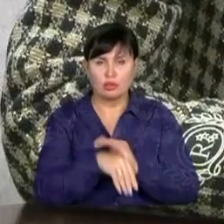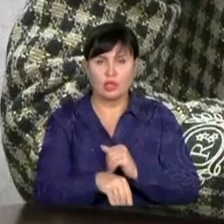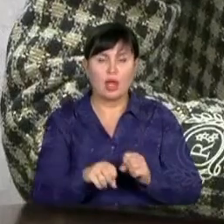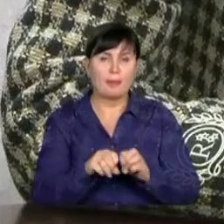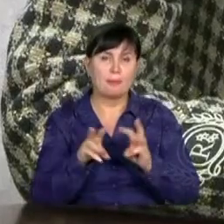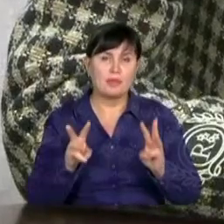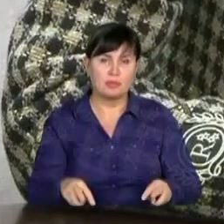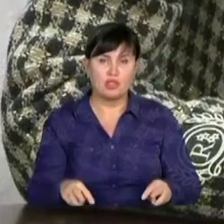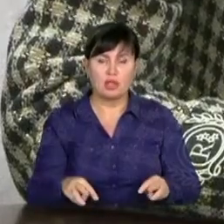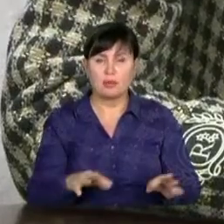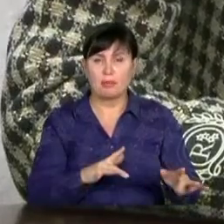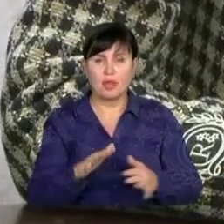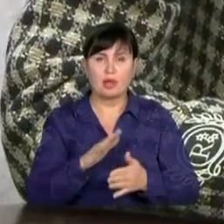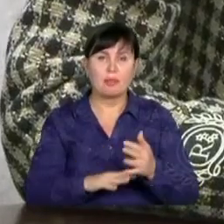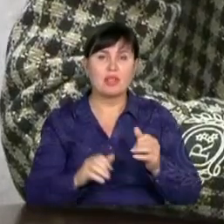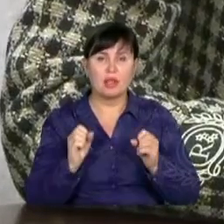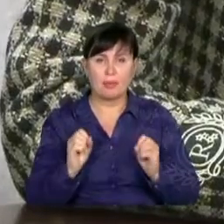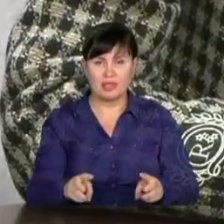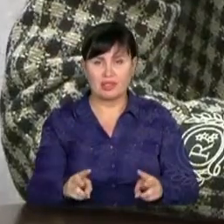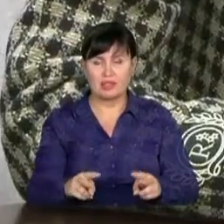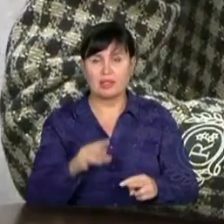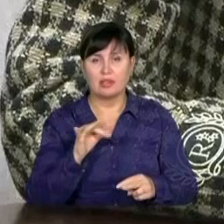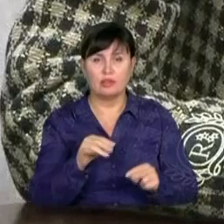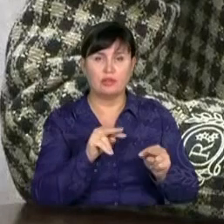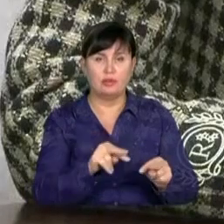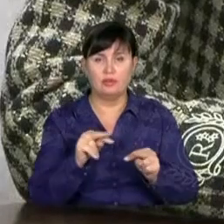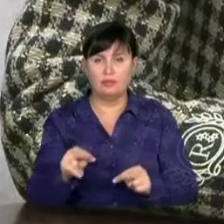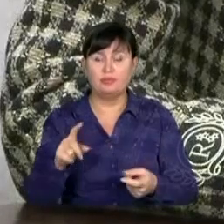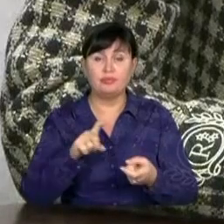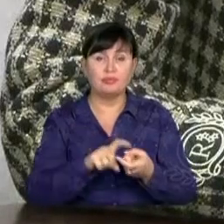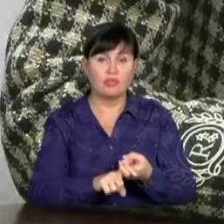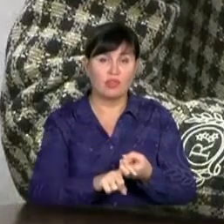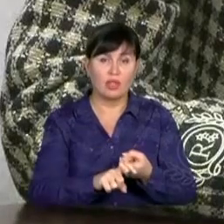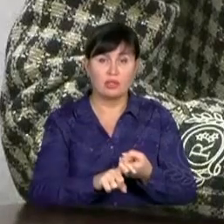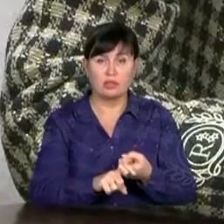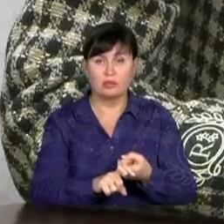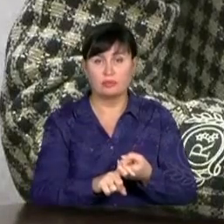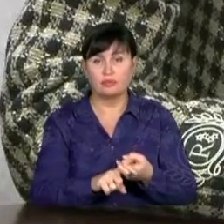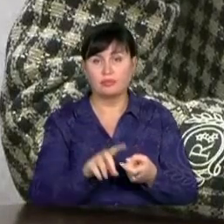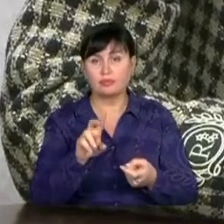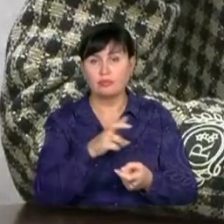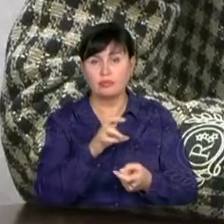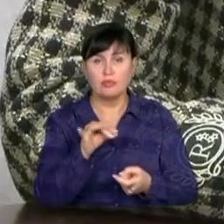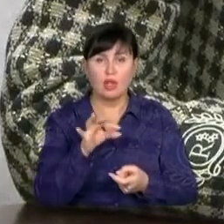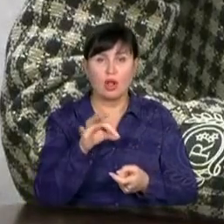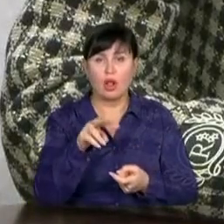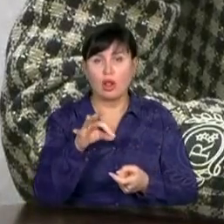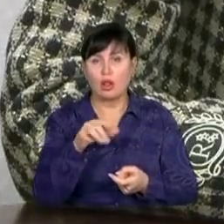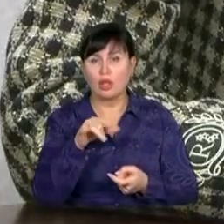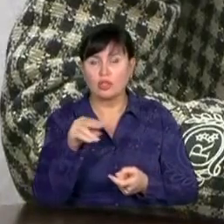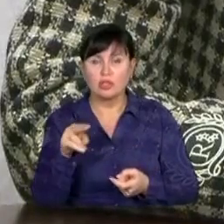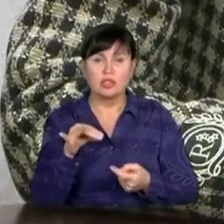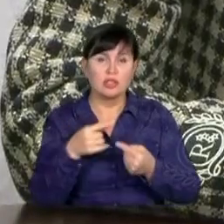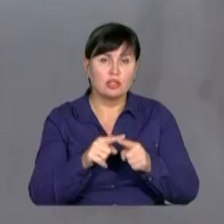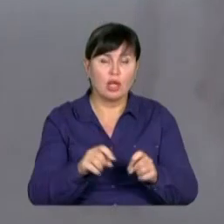обеспечении мер безопасности и контроля, связанных с потенциальными биологическими и